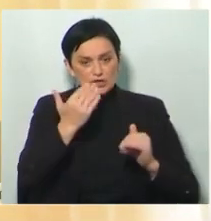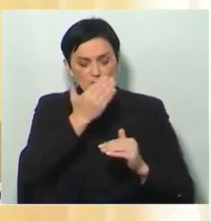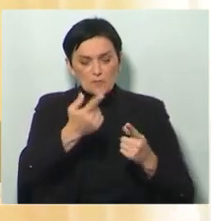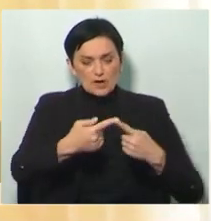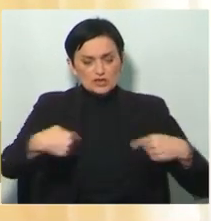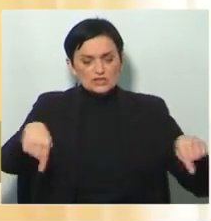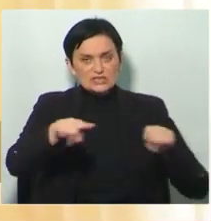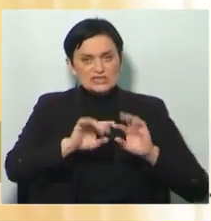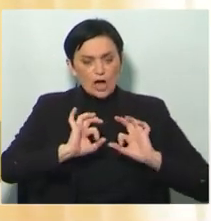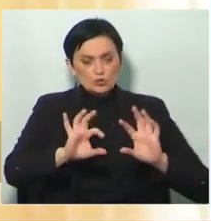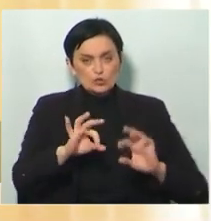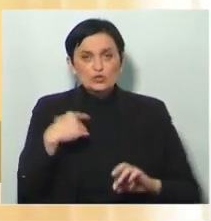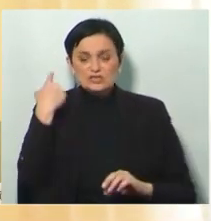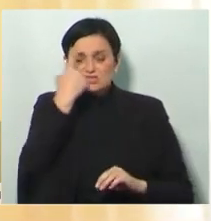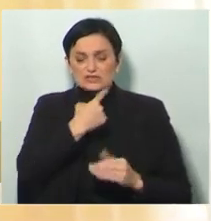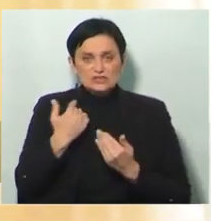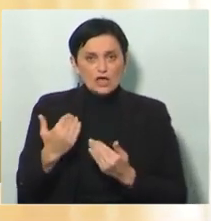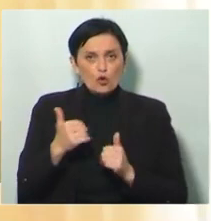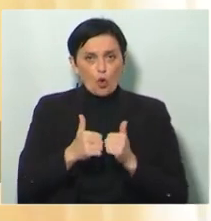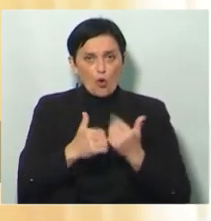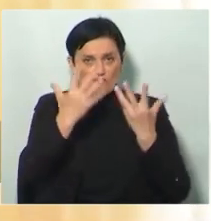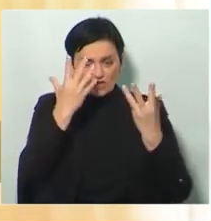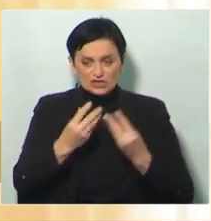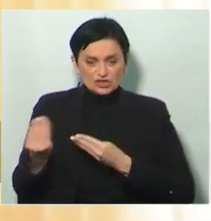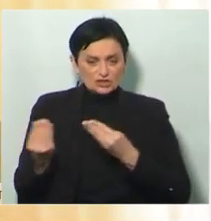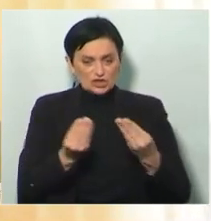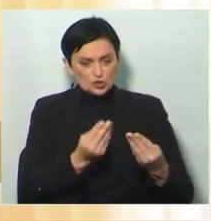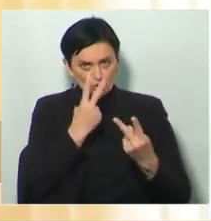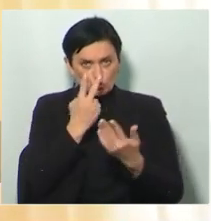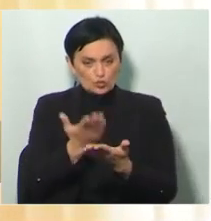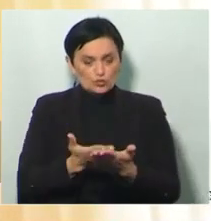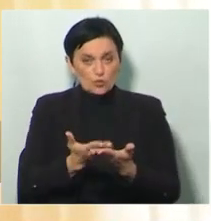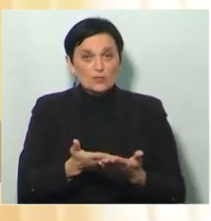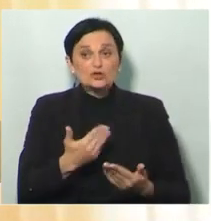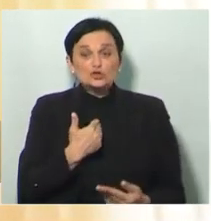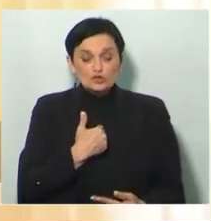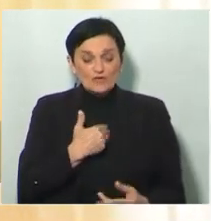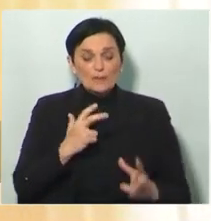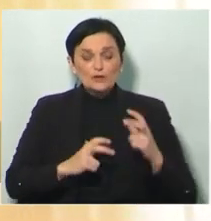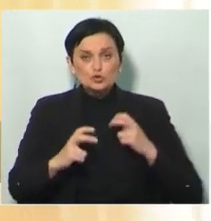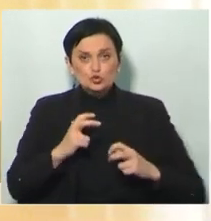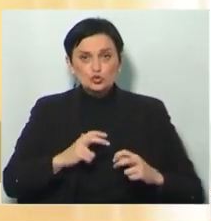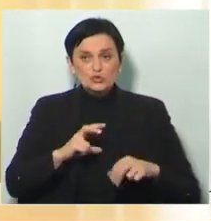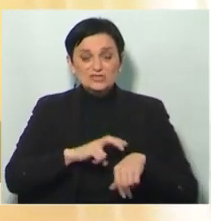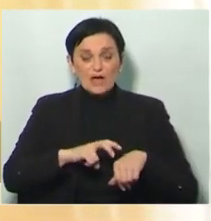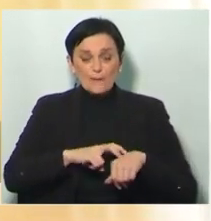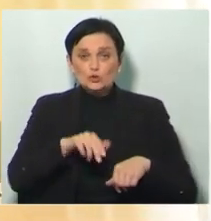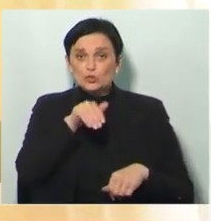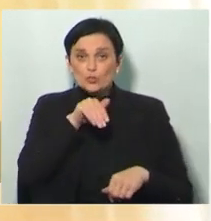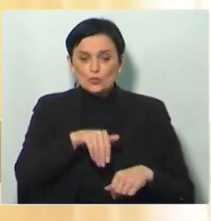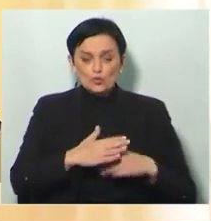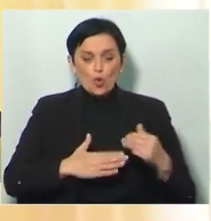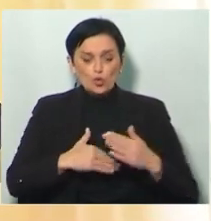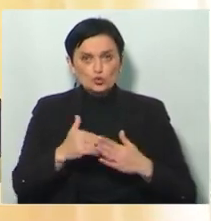საზოგადოებისთვის, მათი სახის და ყოველდღიურობის გამოტანა და რა თქმა უნდა ჩვენს სტუდენტებში სამედიცინო